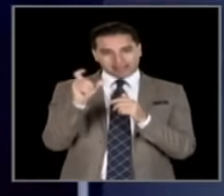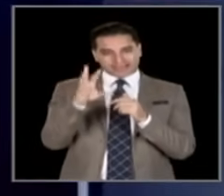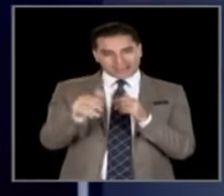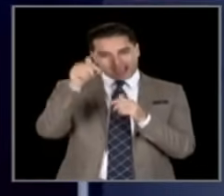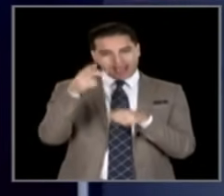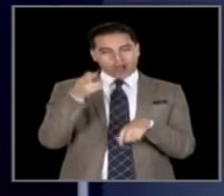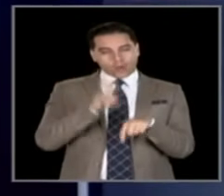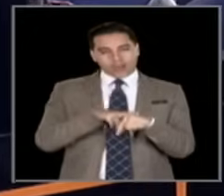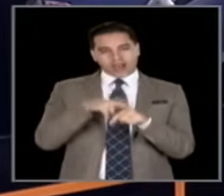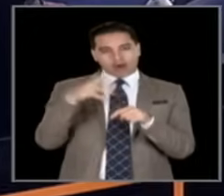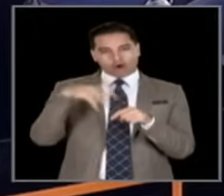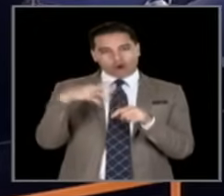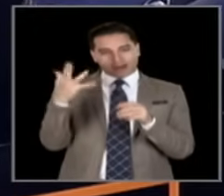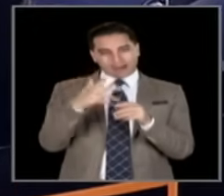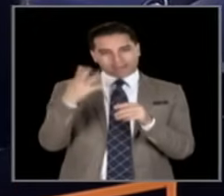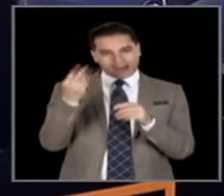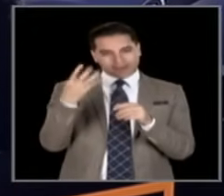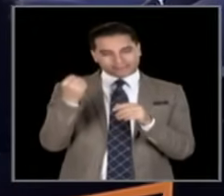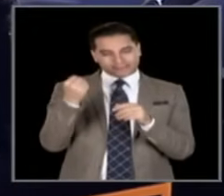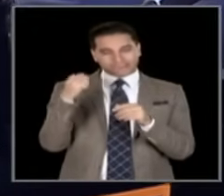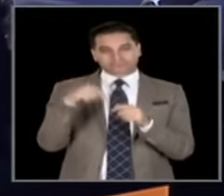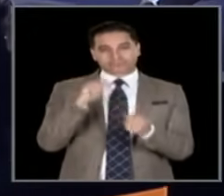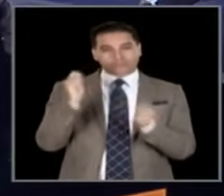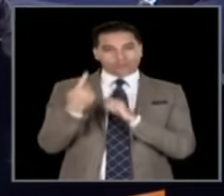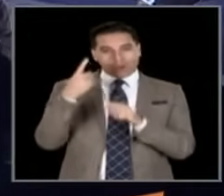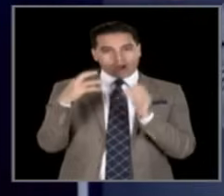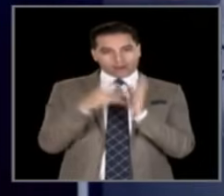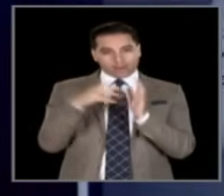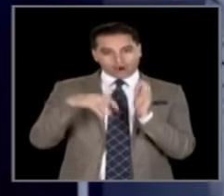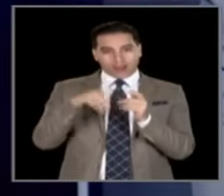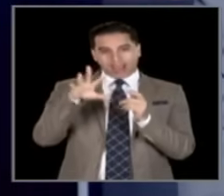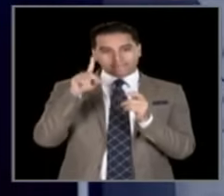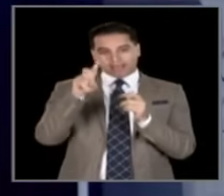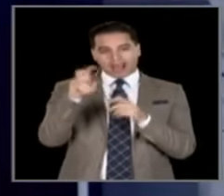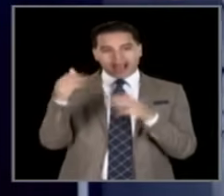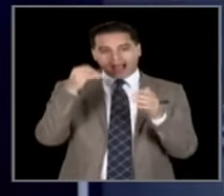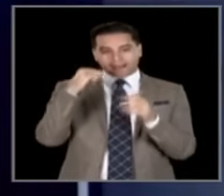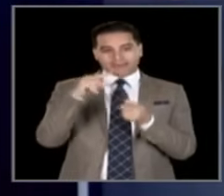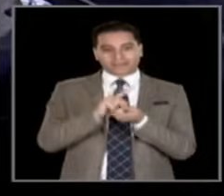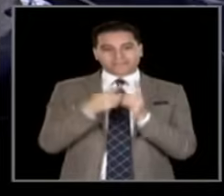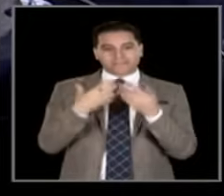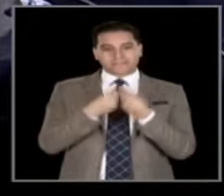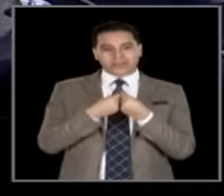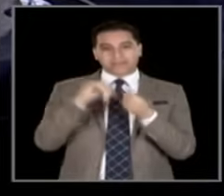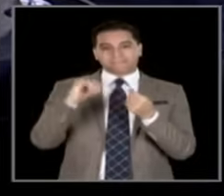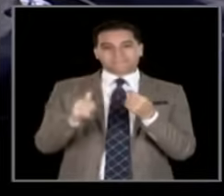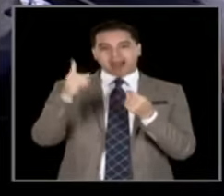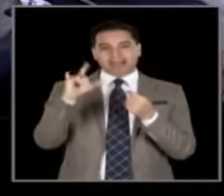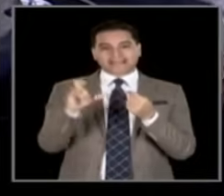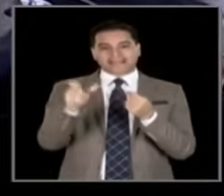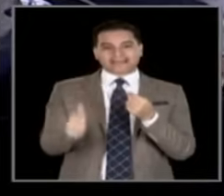القاهره 40 جامعه القاهره عندنا تغيير هبه احمد رجعت مكان مارينا